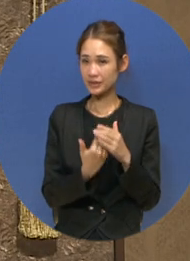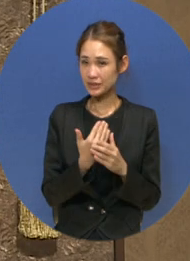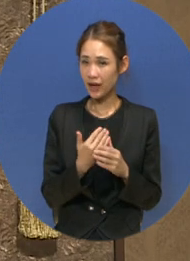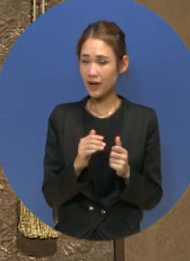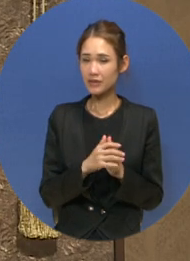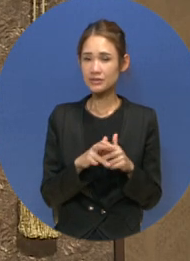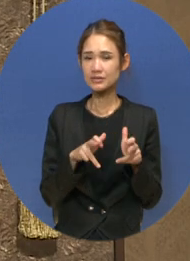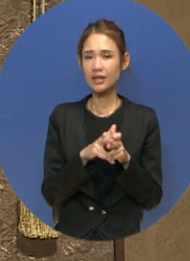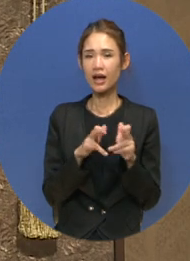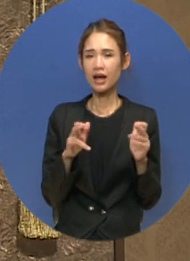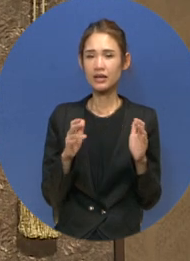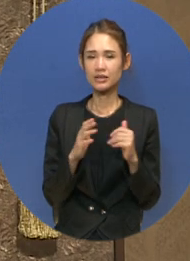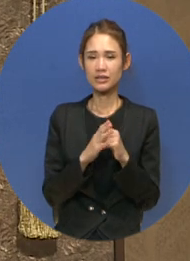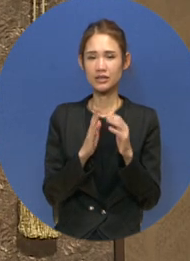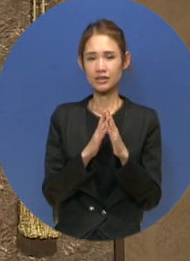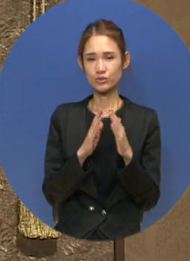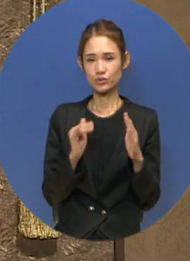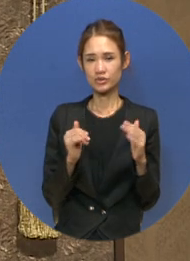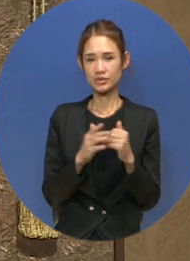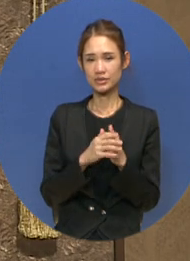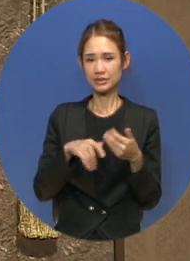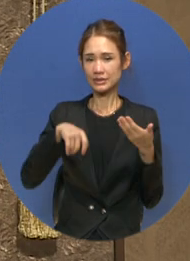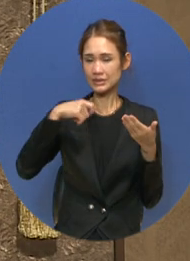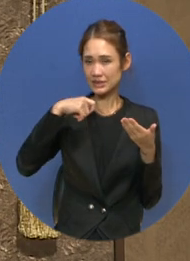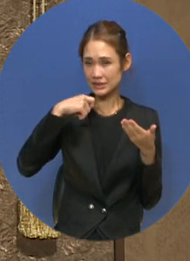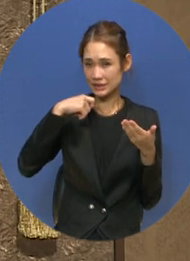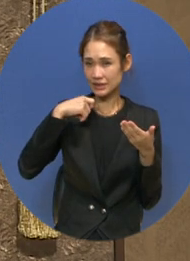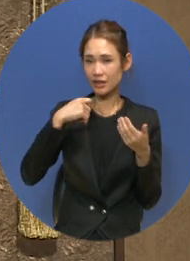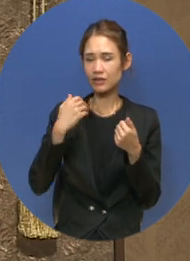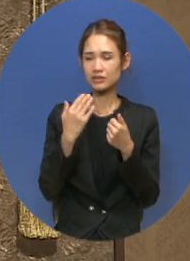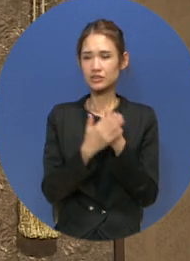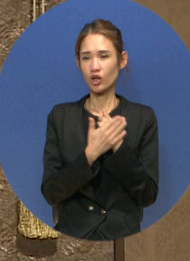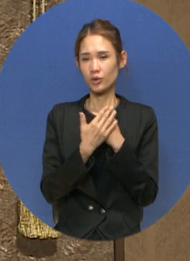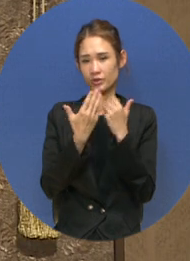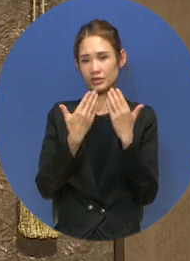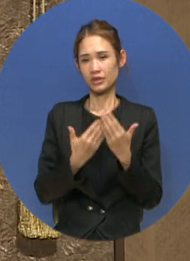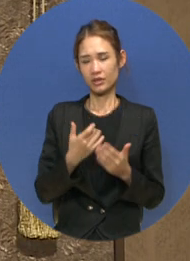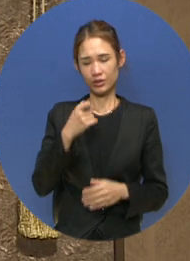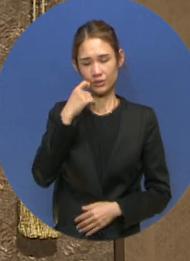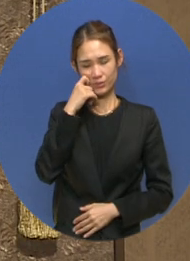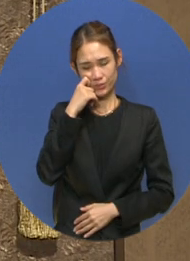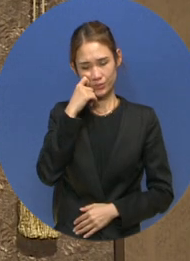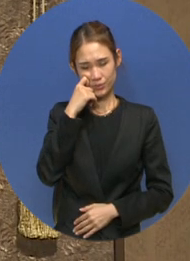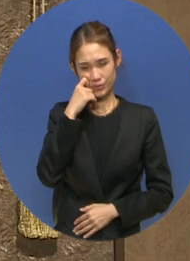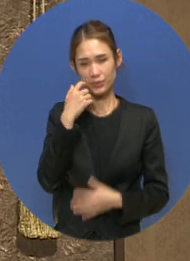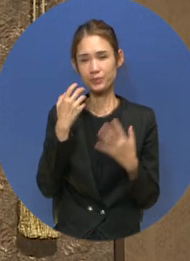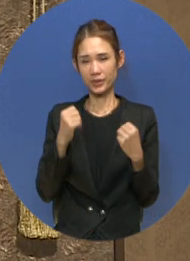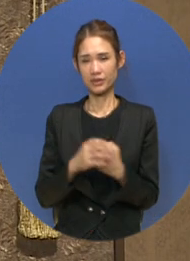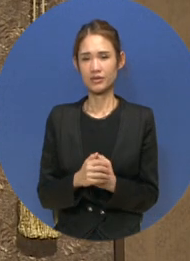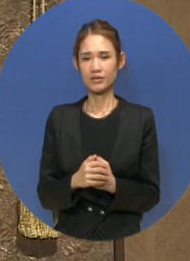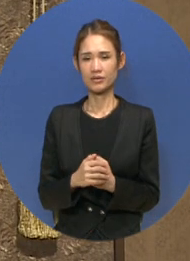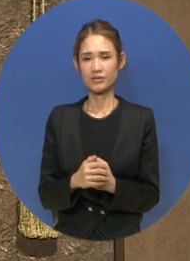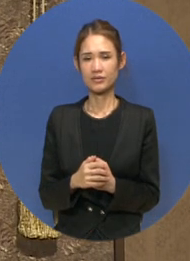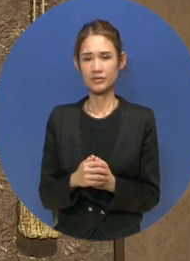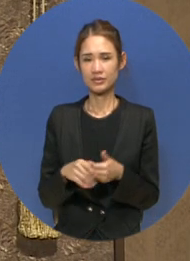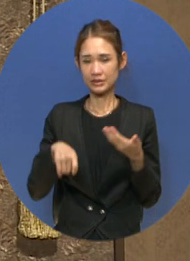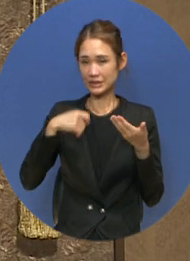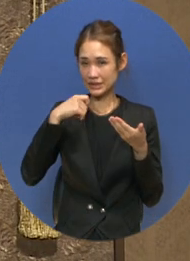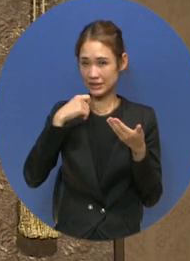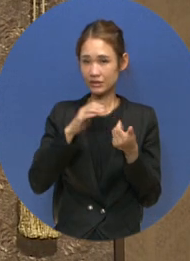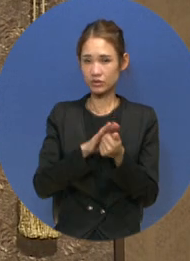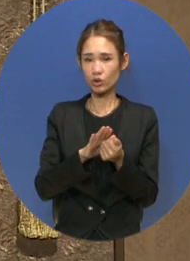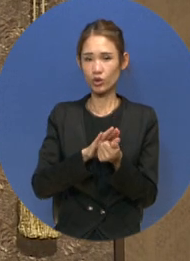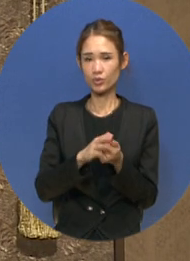그 장애인 가족들이 이제 그 식사 서비스 제대로 못 받으신 분이 많아서 저희가 그 식사